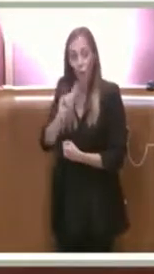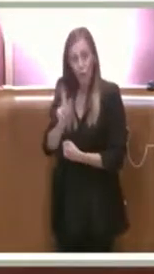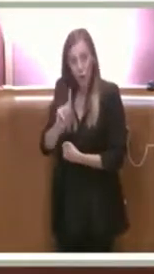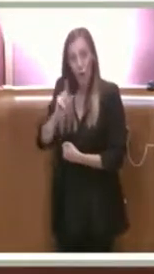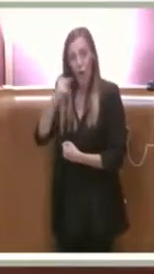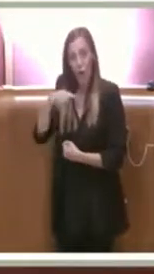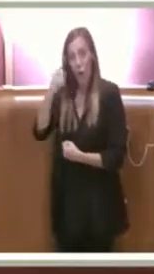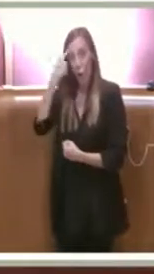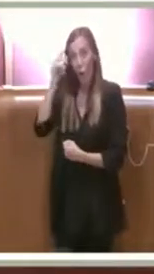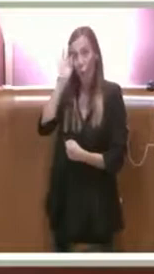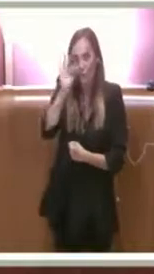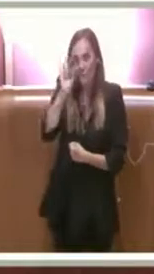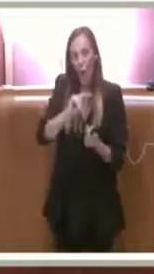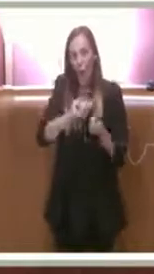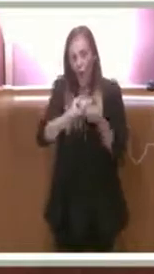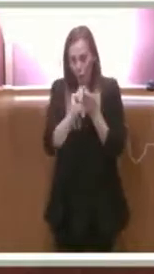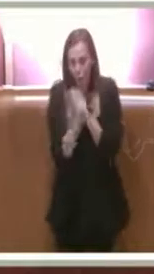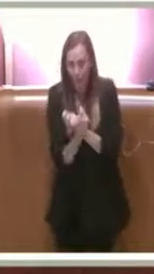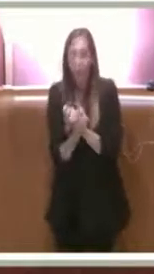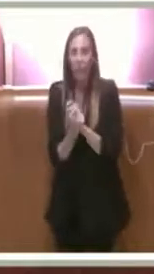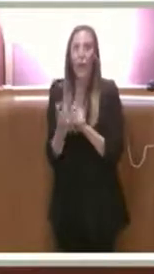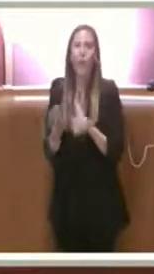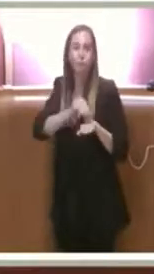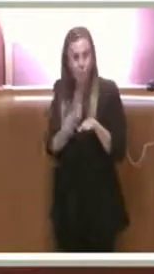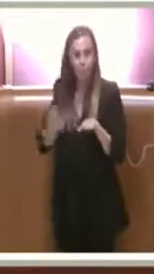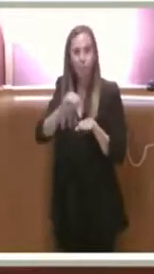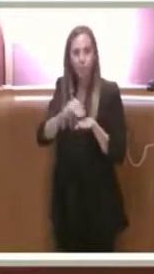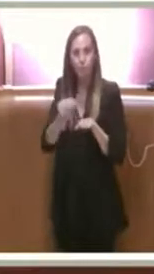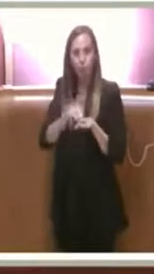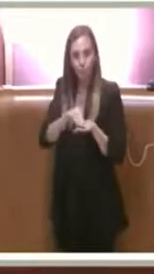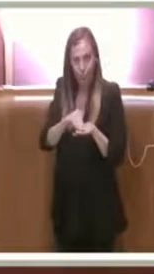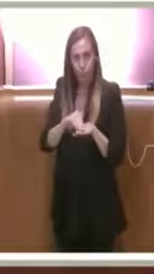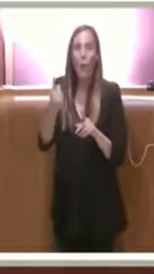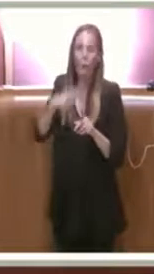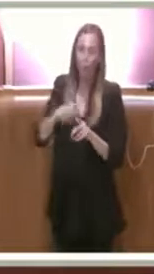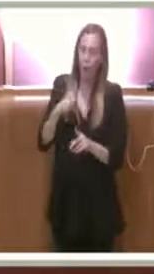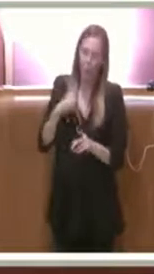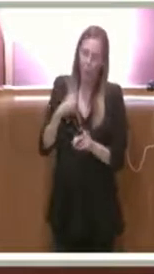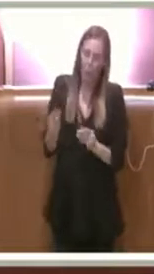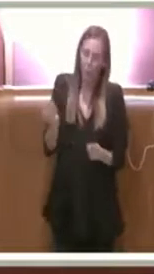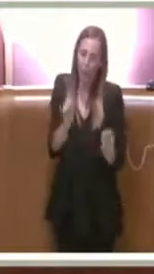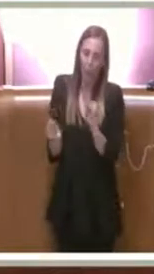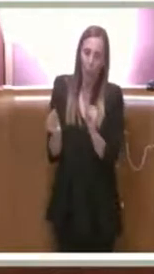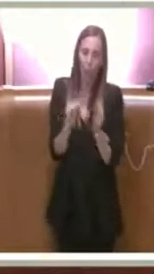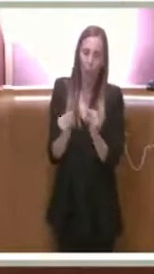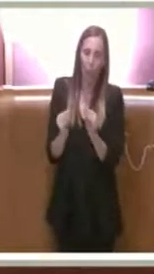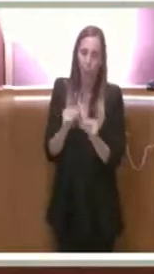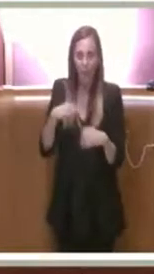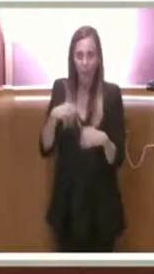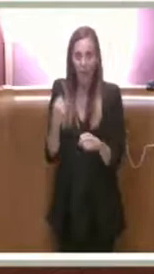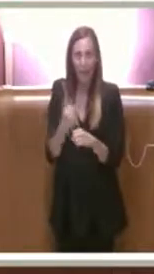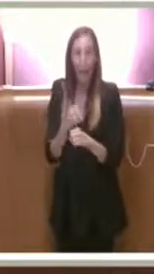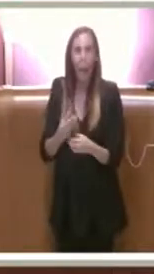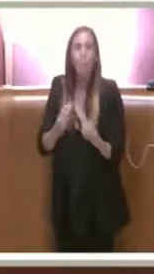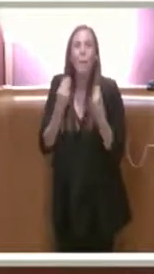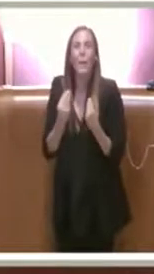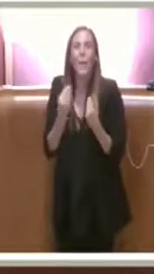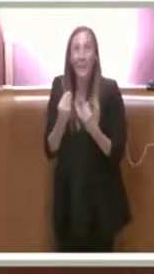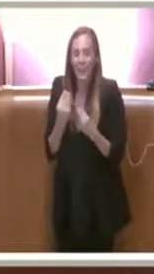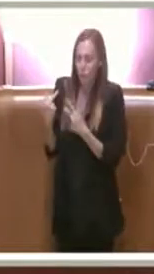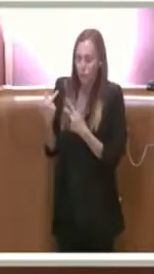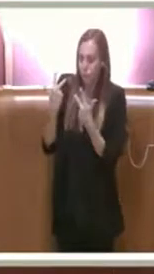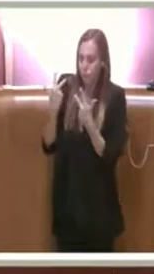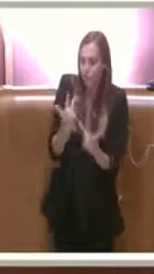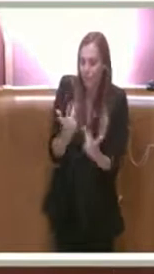quindi successivamente corretto, arricchito e aggiornato, partendo proprio da questo lavoro. Perché portare una proposta in